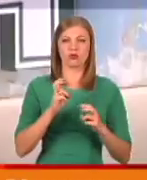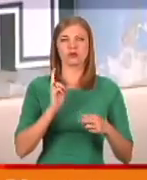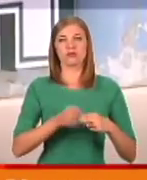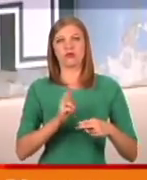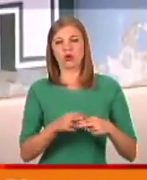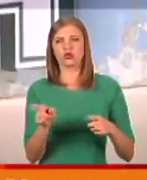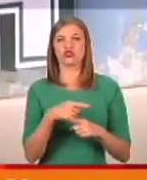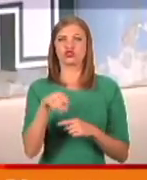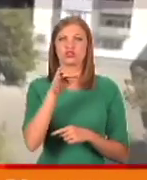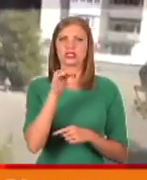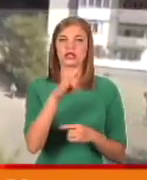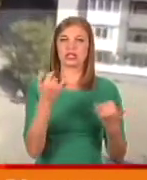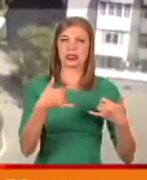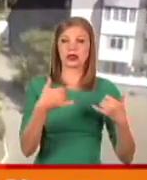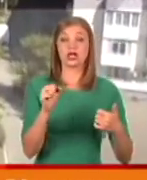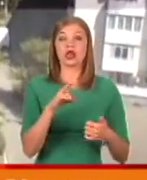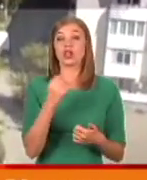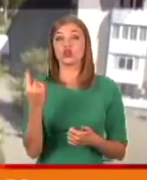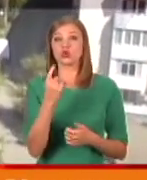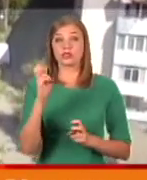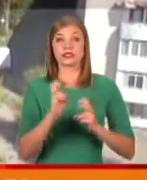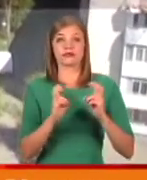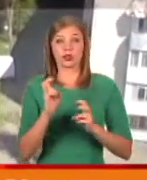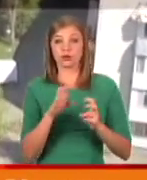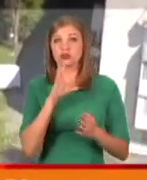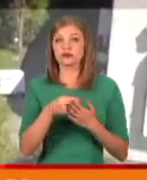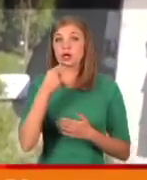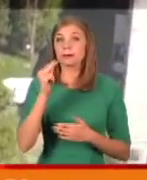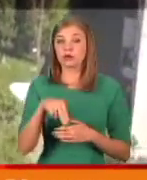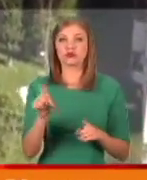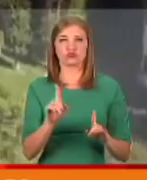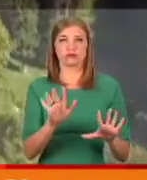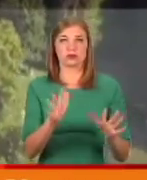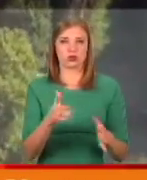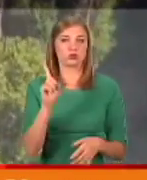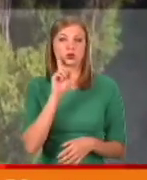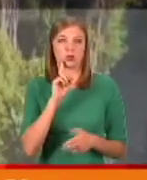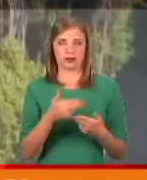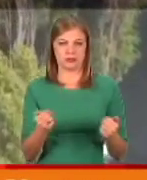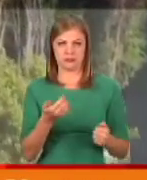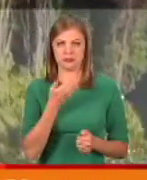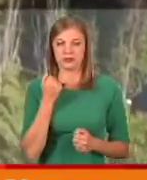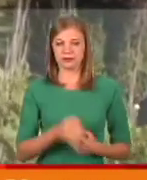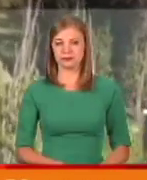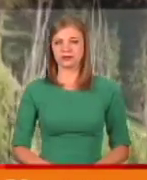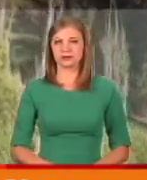або ж титан, що в Армянську. Втім, жодне із виробництв своєї провини в тому, що сталося, поки що не визнало.